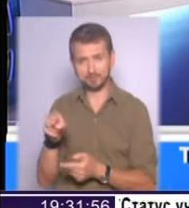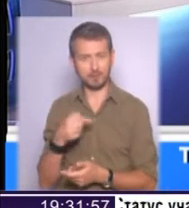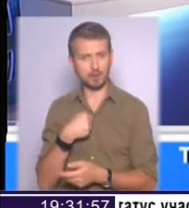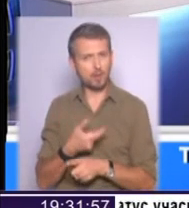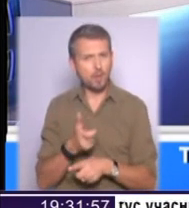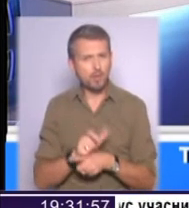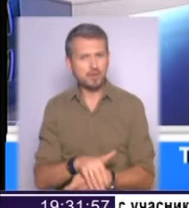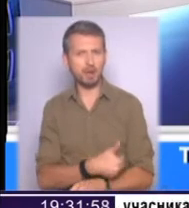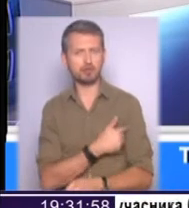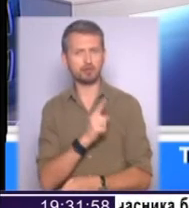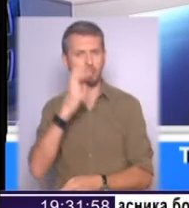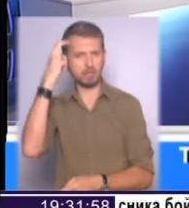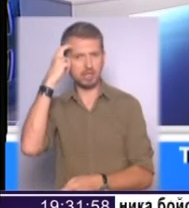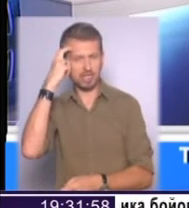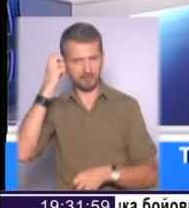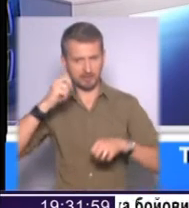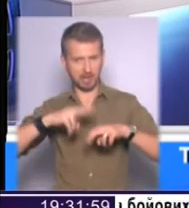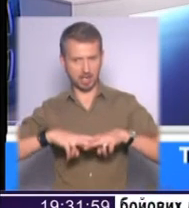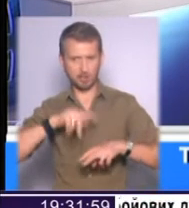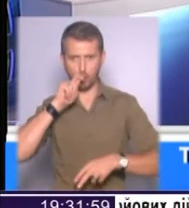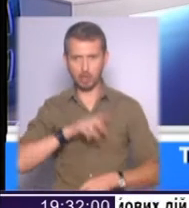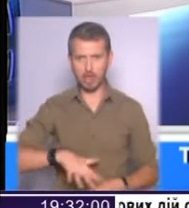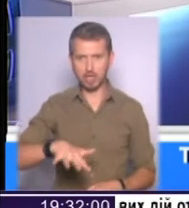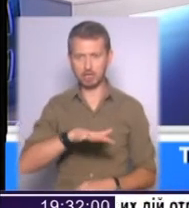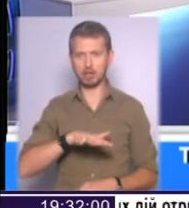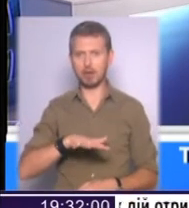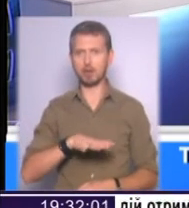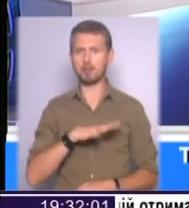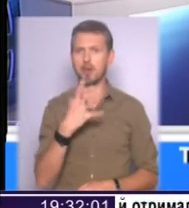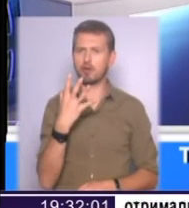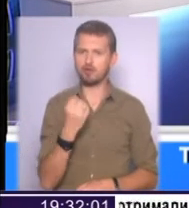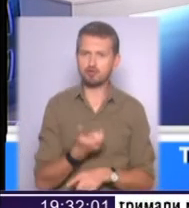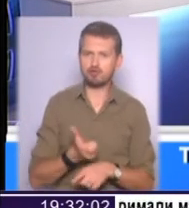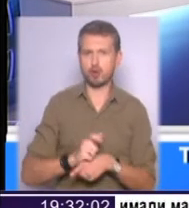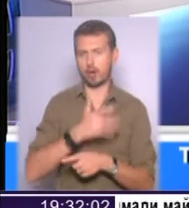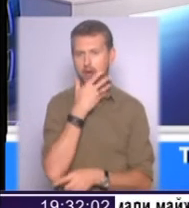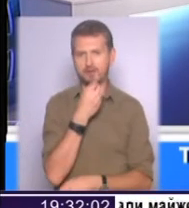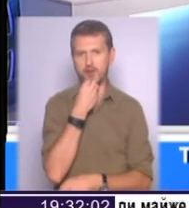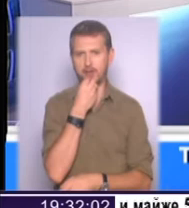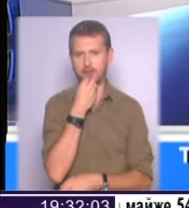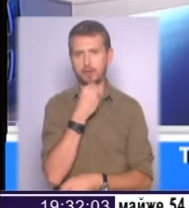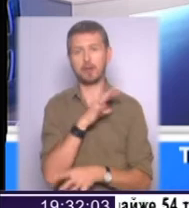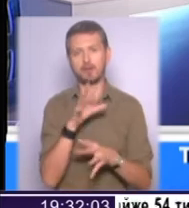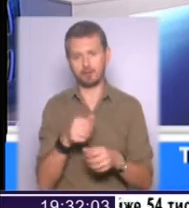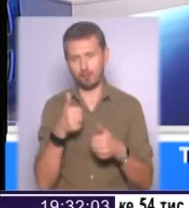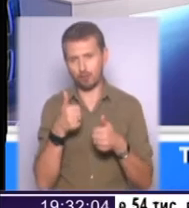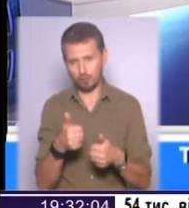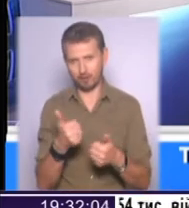хочу, чтобы столица наша, Киев, столица Украины, была еще красивее. Всего доброго вам.